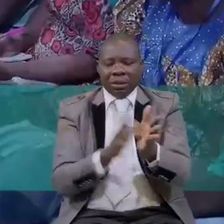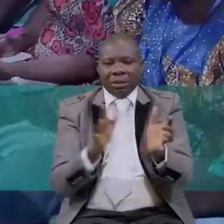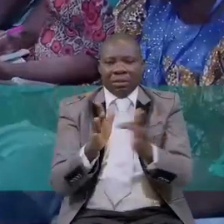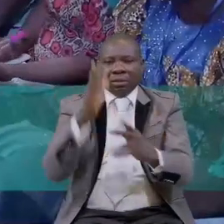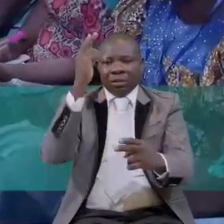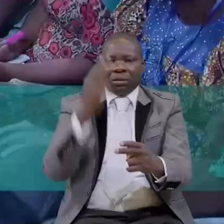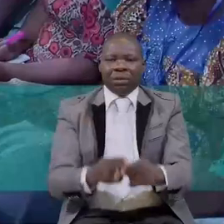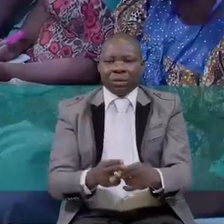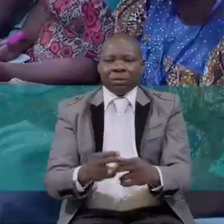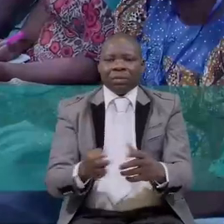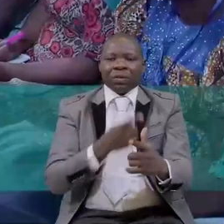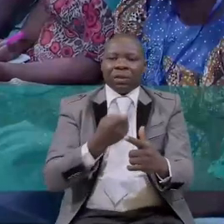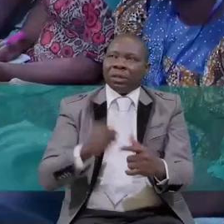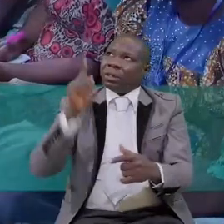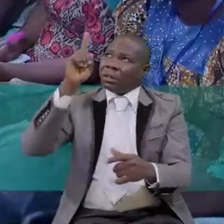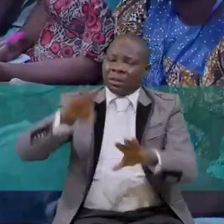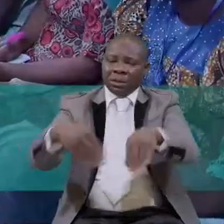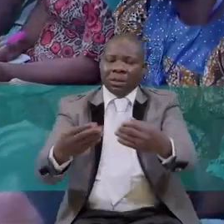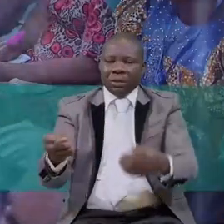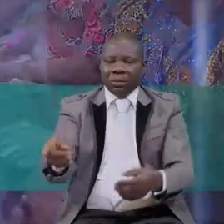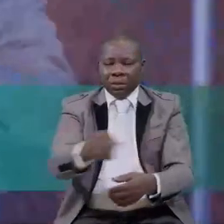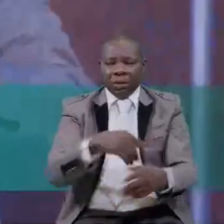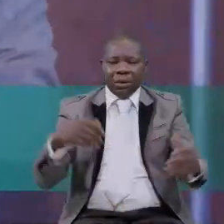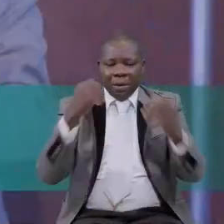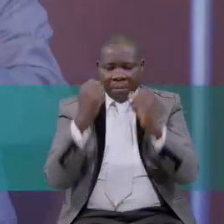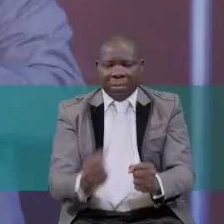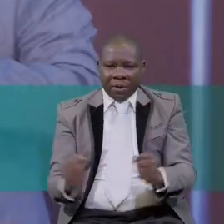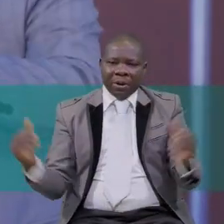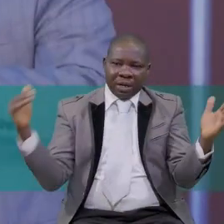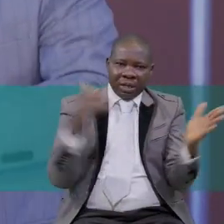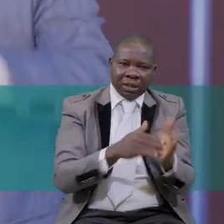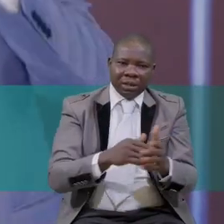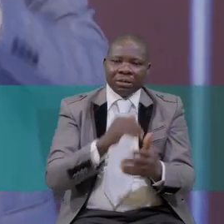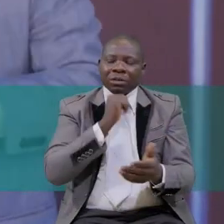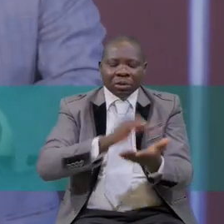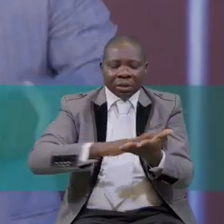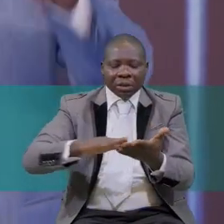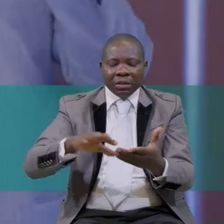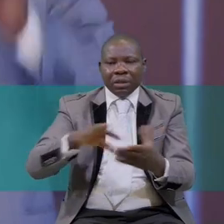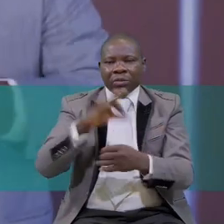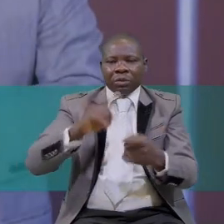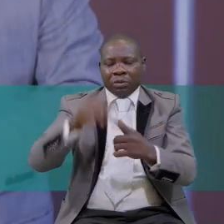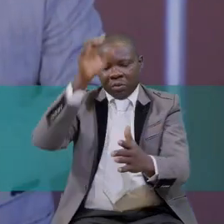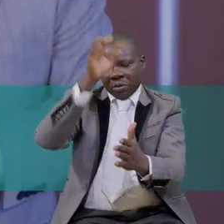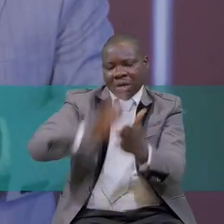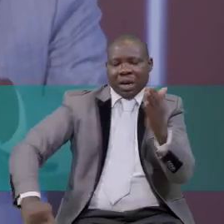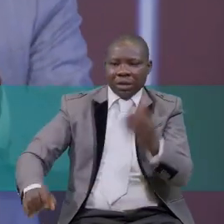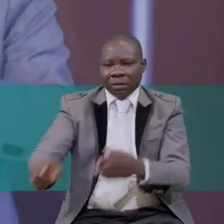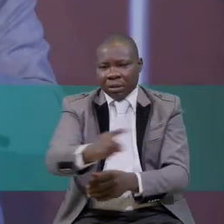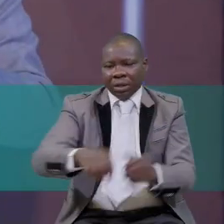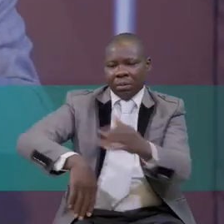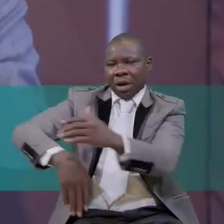Jésus. Il a donné le pouvoir de chasser les mauvais esprits, de les